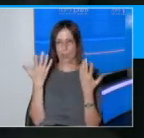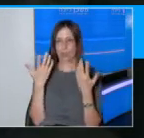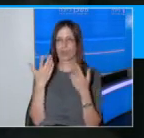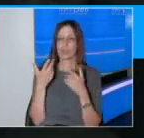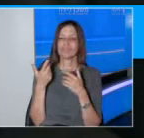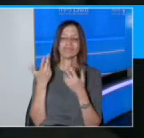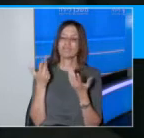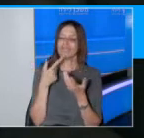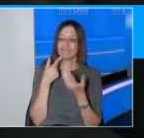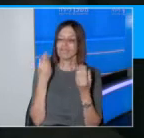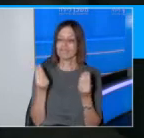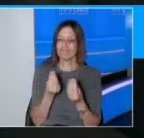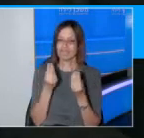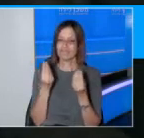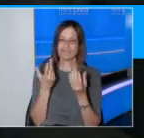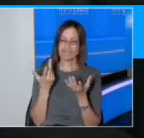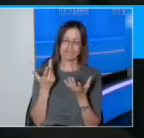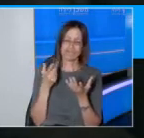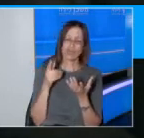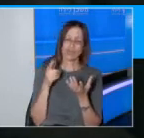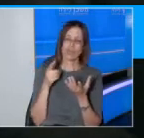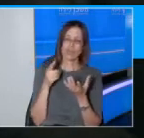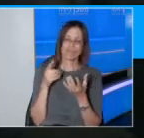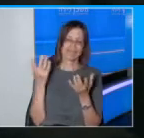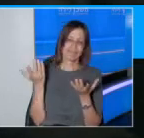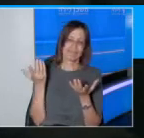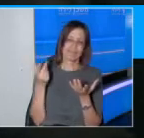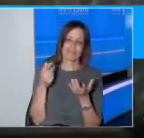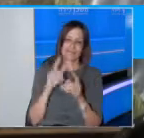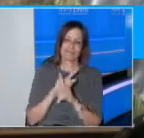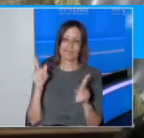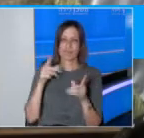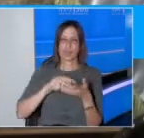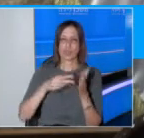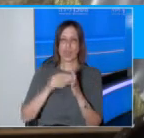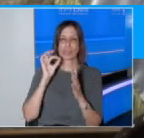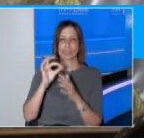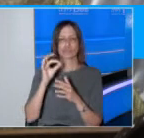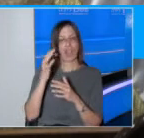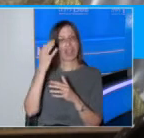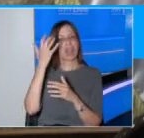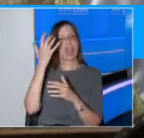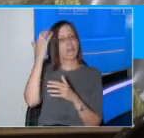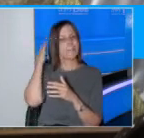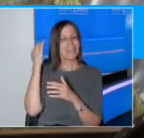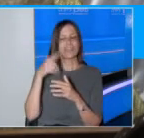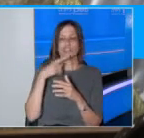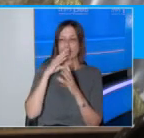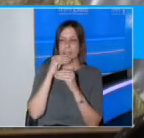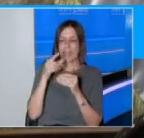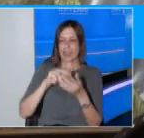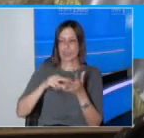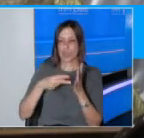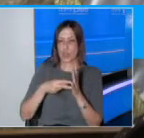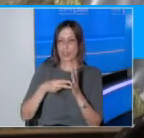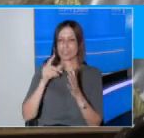מים צוננים על תוכניתו של יאיר לפיד, שהתנה את כל התוכנית שלו בשיקום עזה, בפירוז